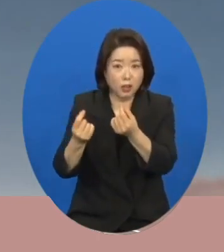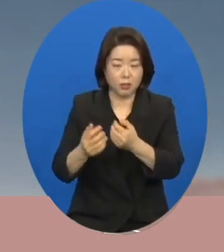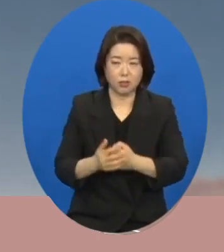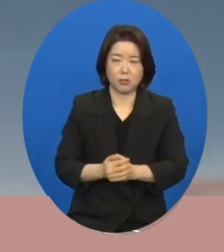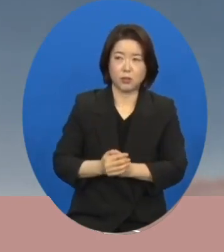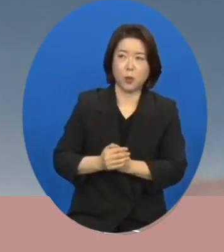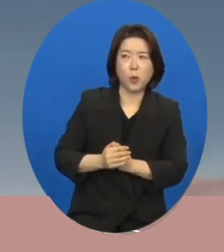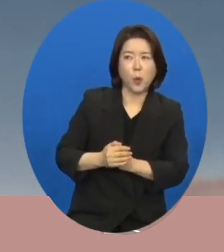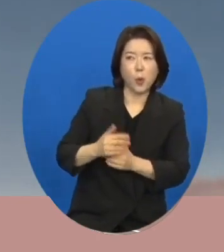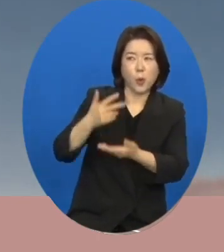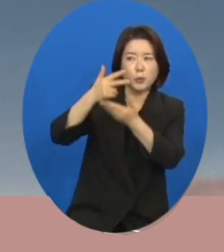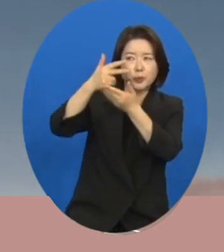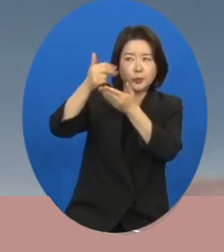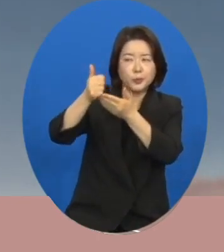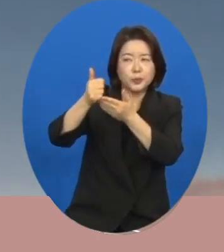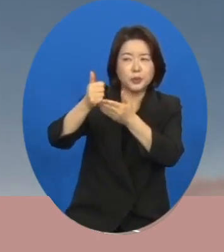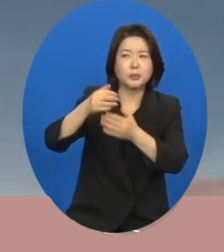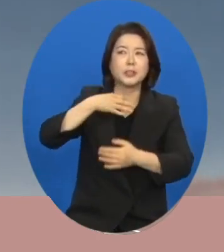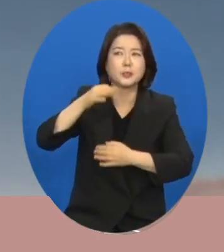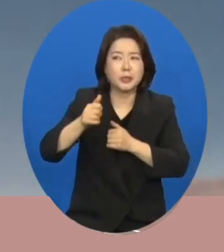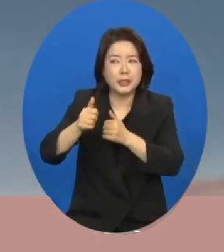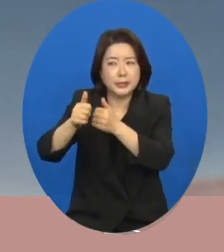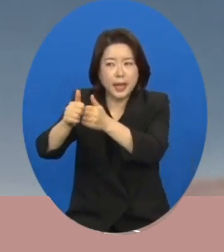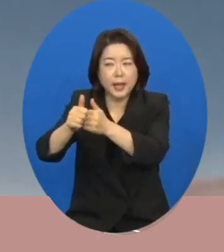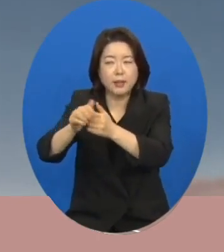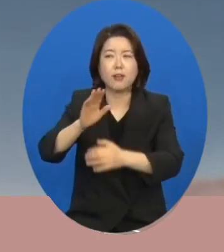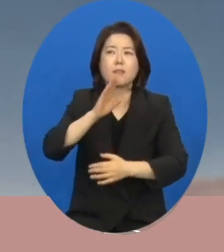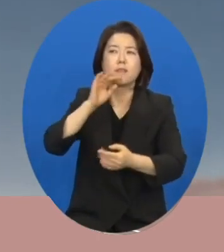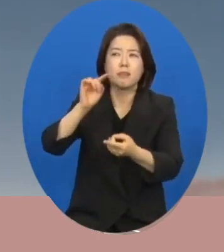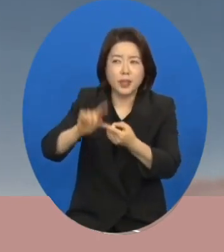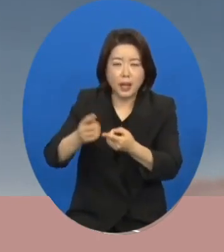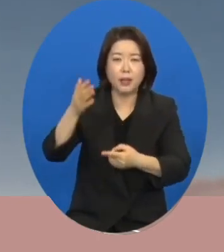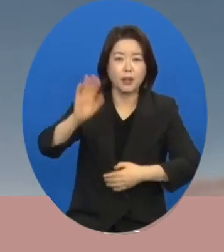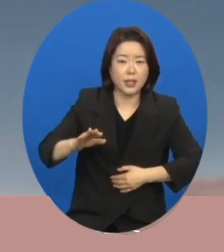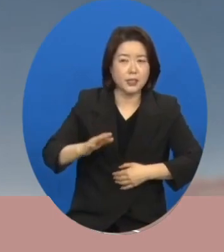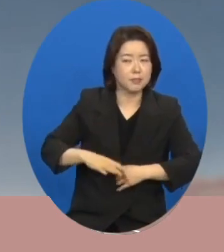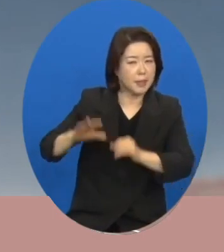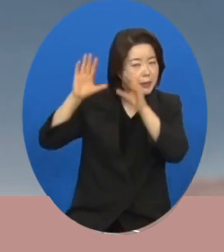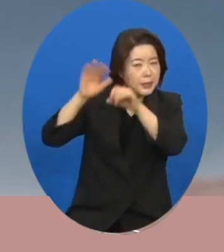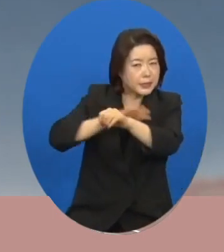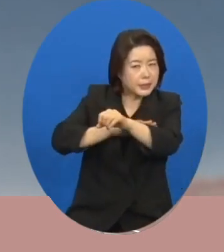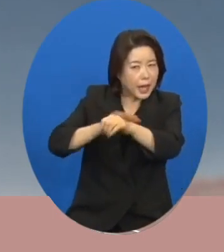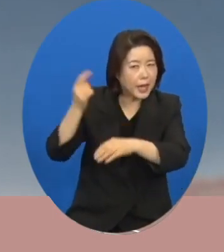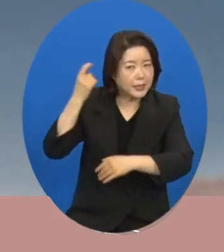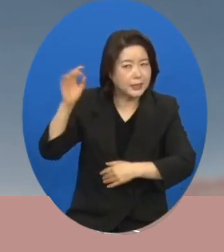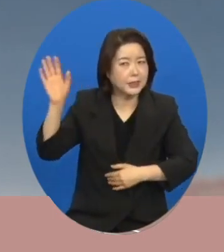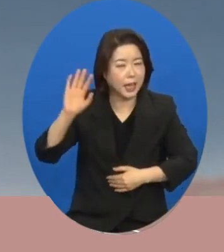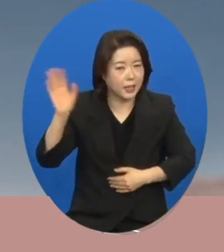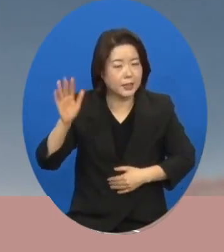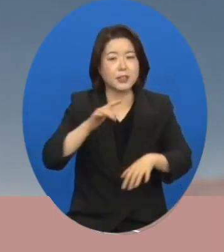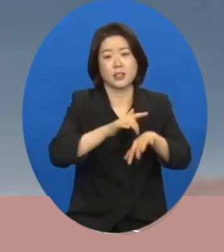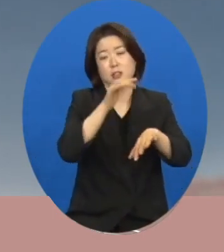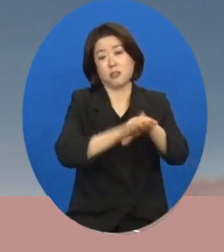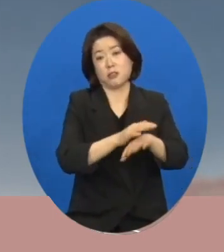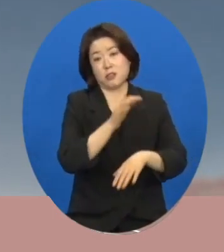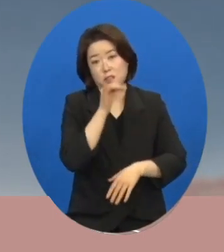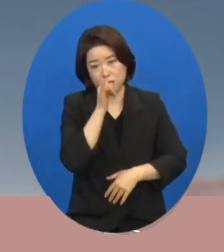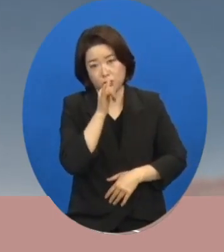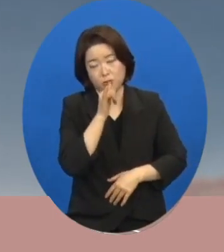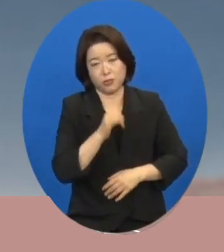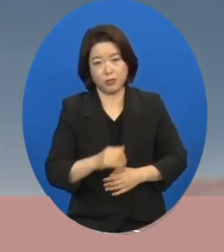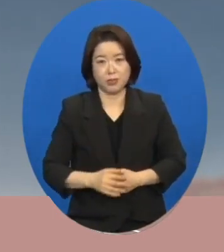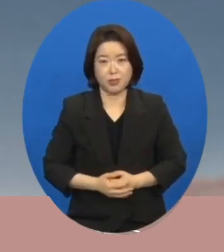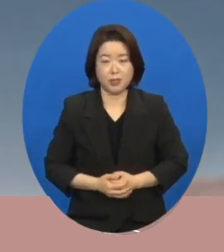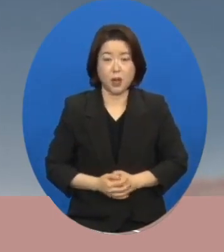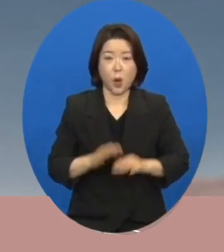목자의 음성을 따라가는 것이 양임에도 불구하고 우리는 경청하지 않는 잘못된 습관을 갖고 있는 경향이 있습니다 그래서